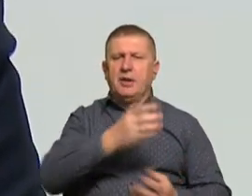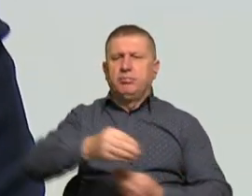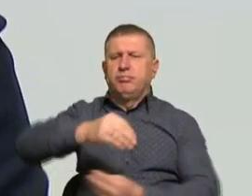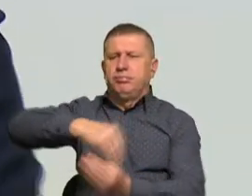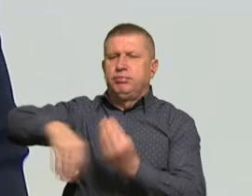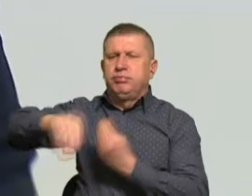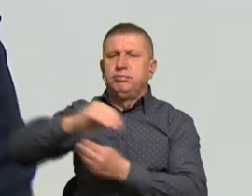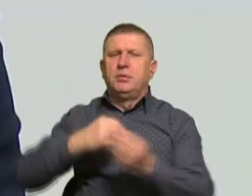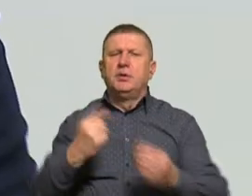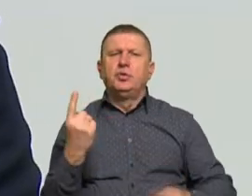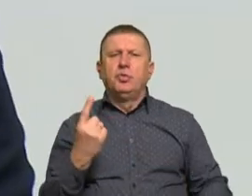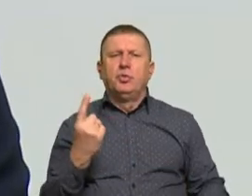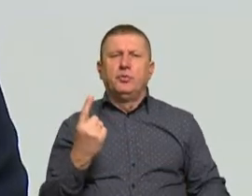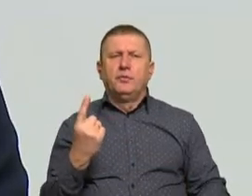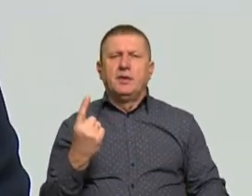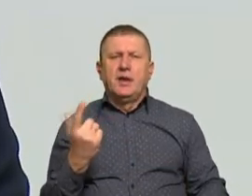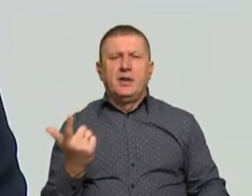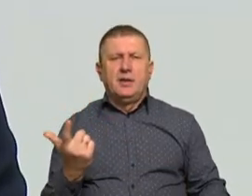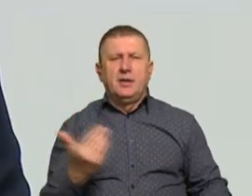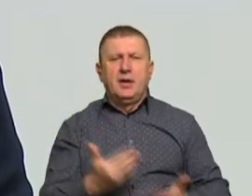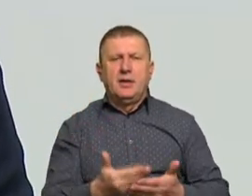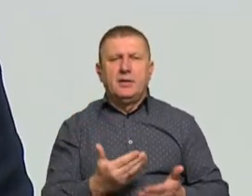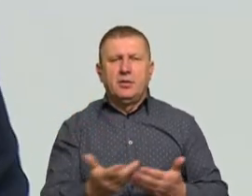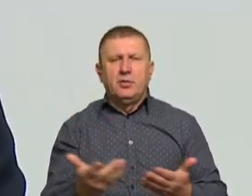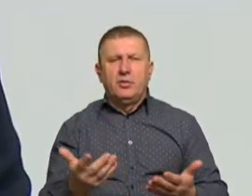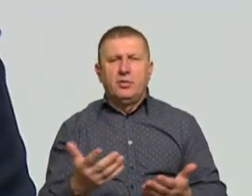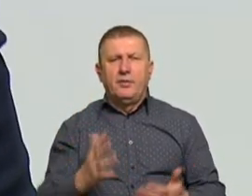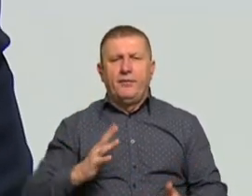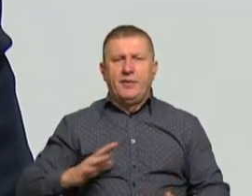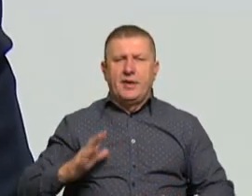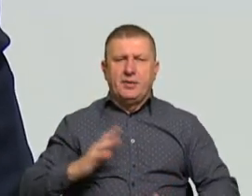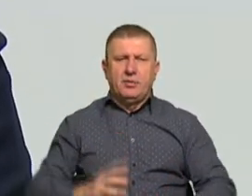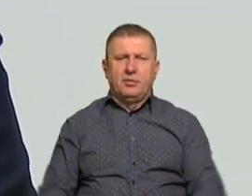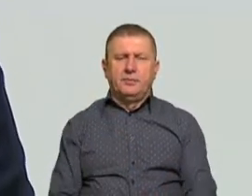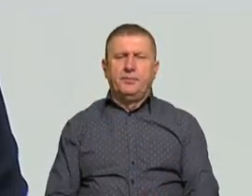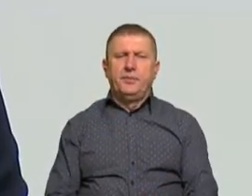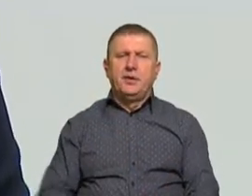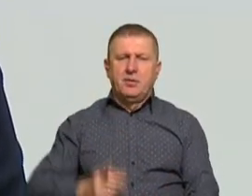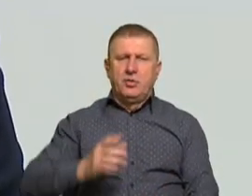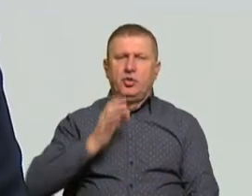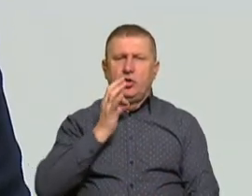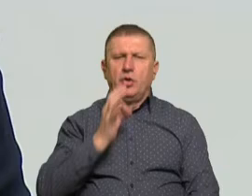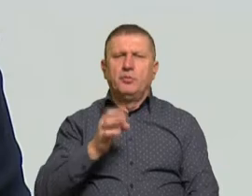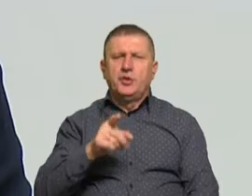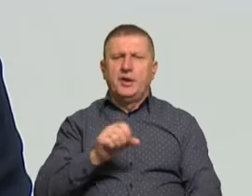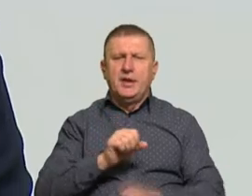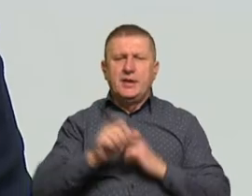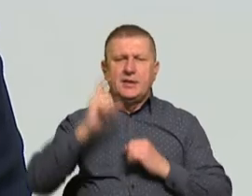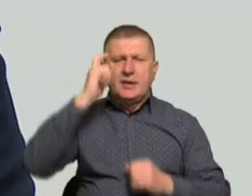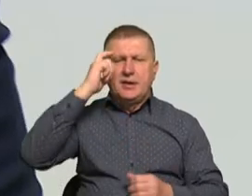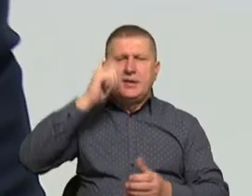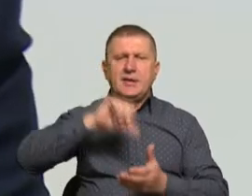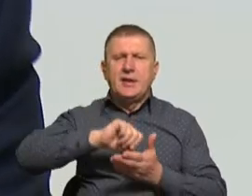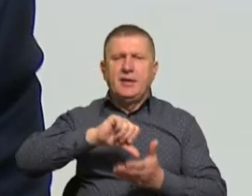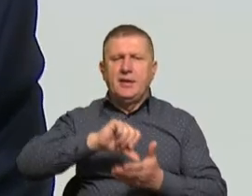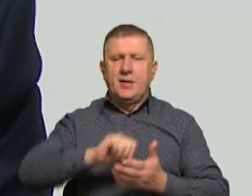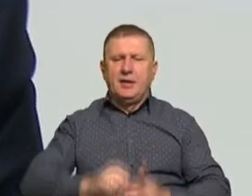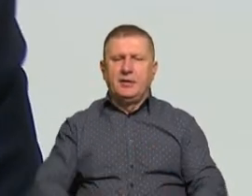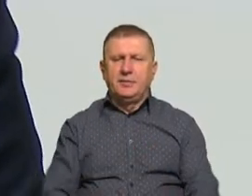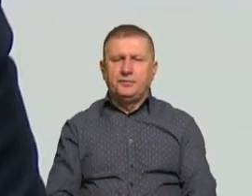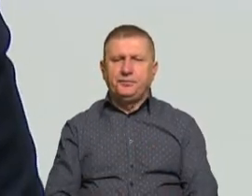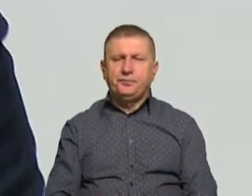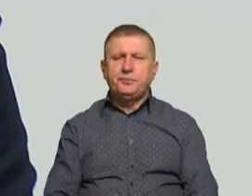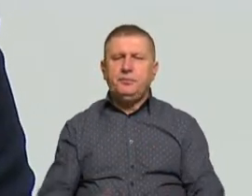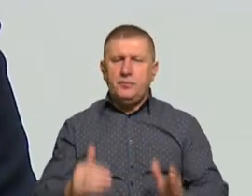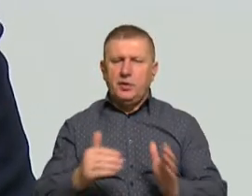już teraz zwracamy, tak? I to rzeczywiście będzie postępowało. Bardzo fajnie, że to się dzieje tak jakby centralnie, no ale